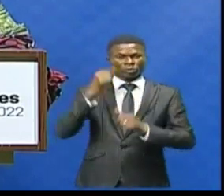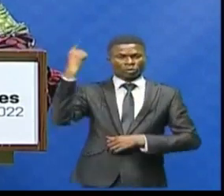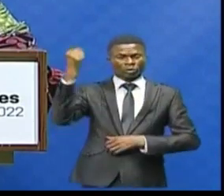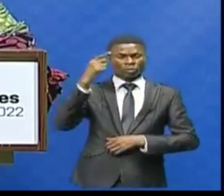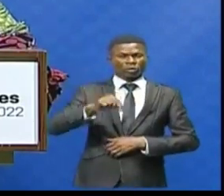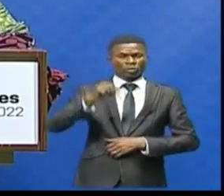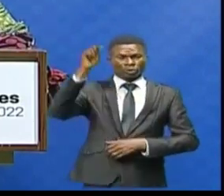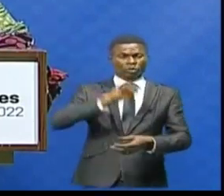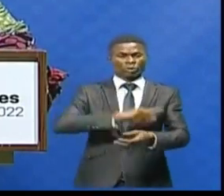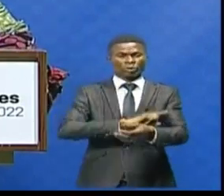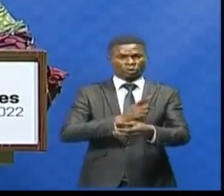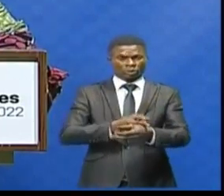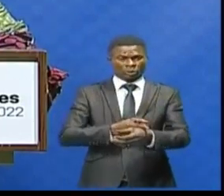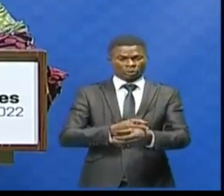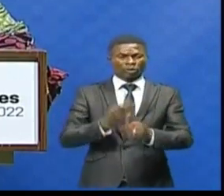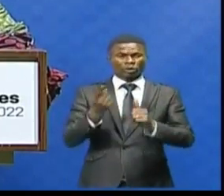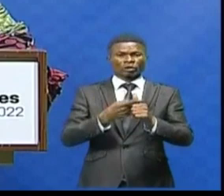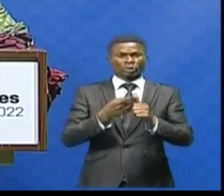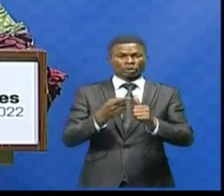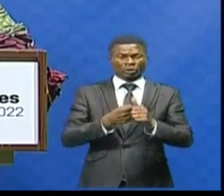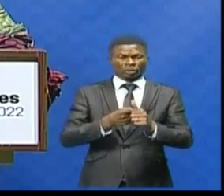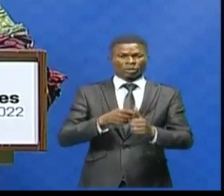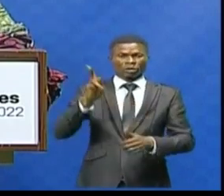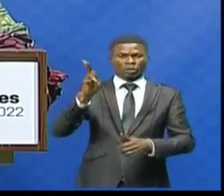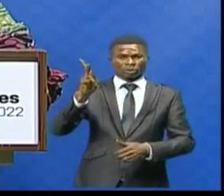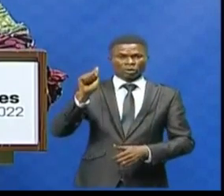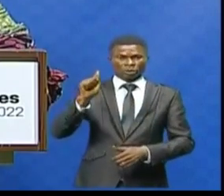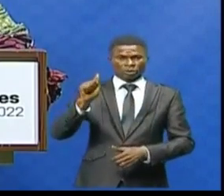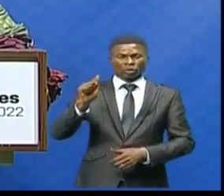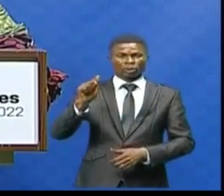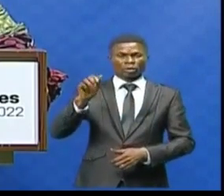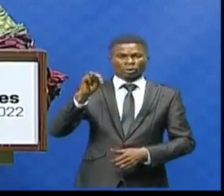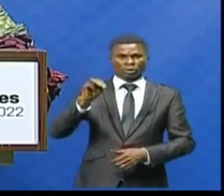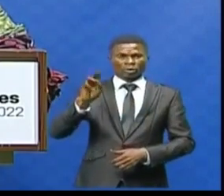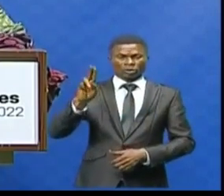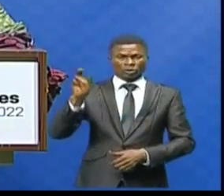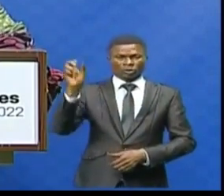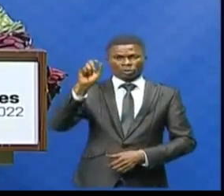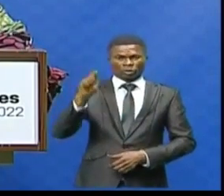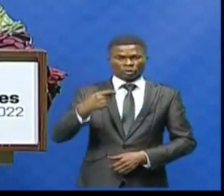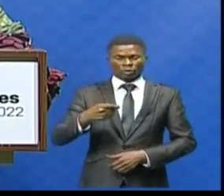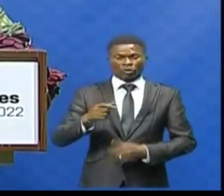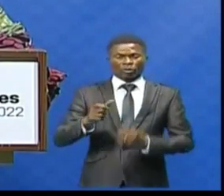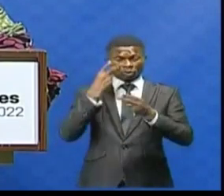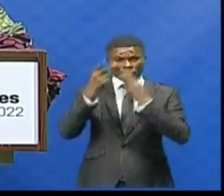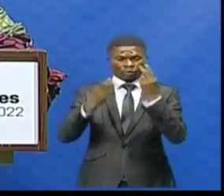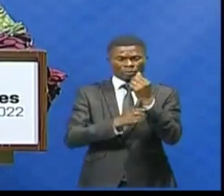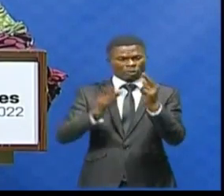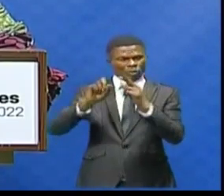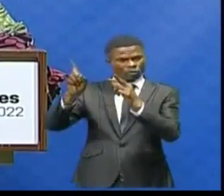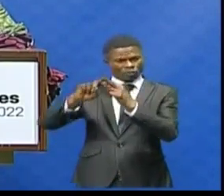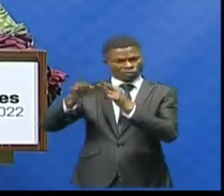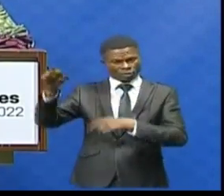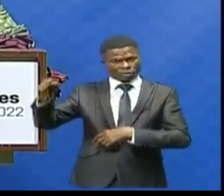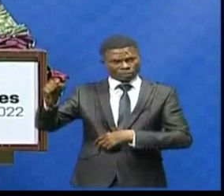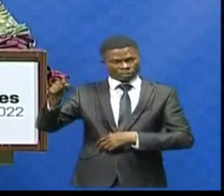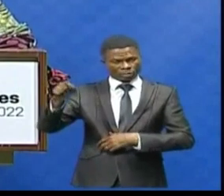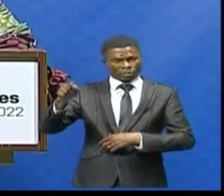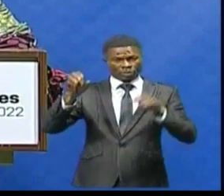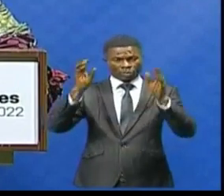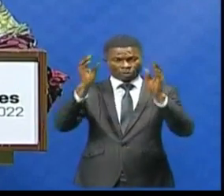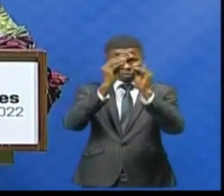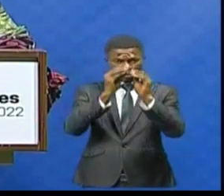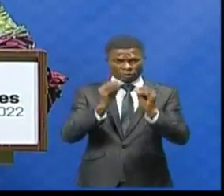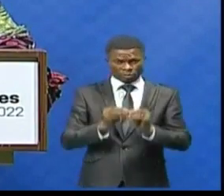dans le Nord qui vous particulièrement à visiter les populations du plastique selon les statistiques